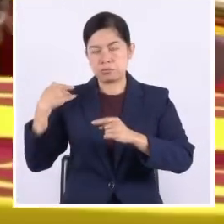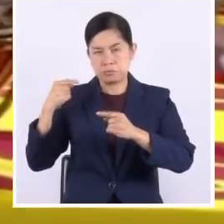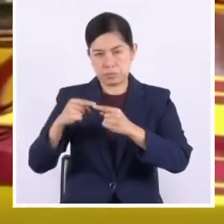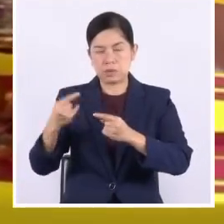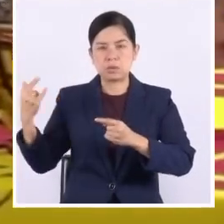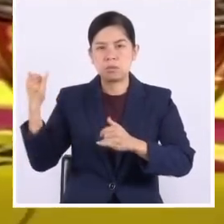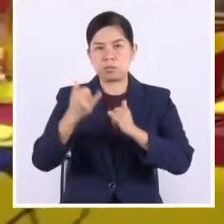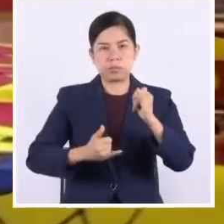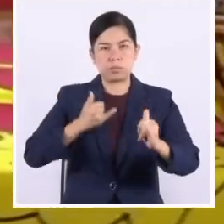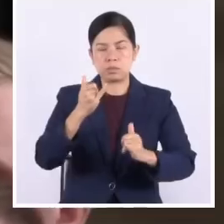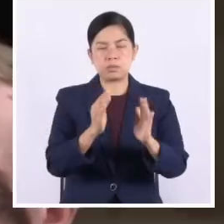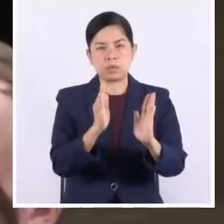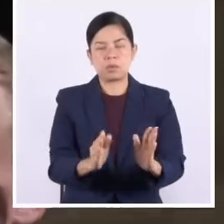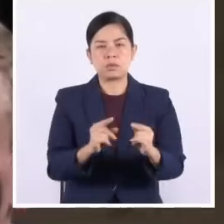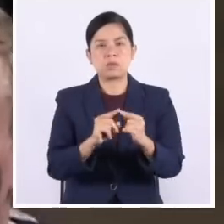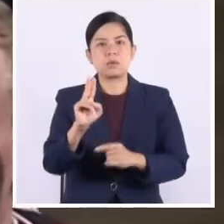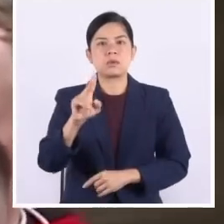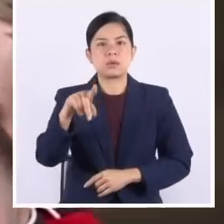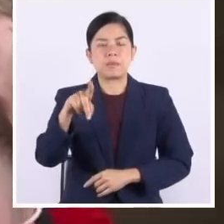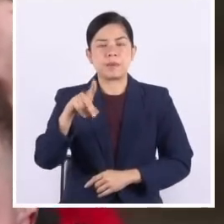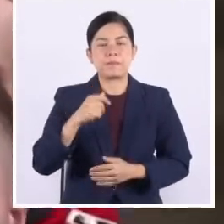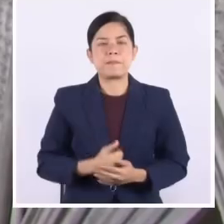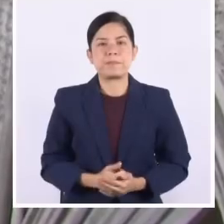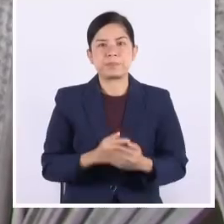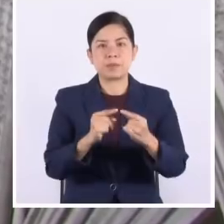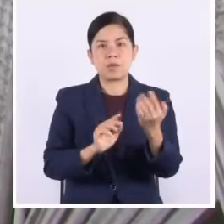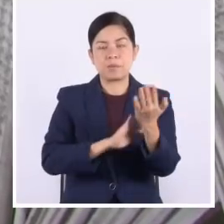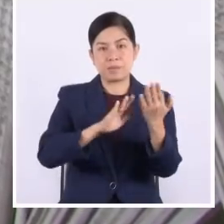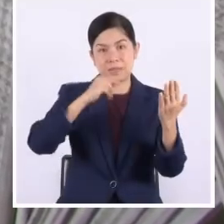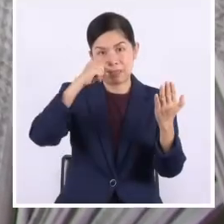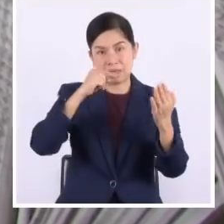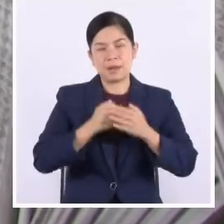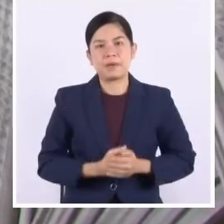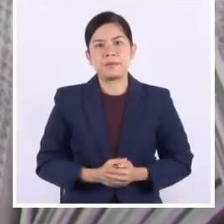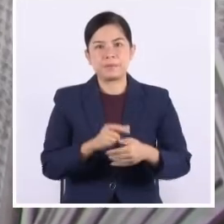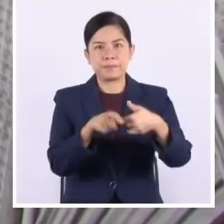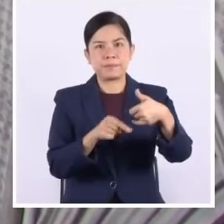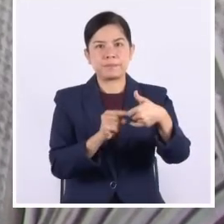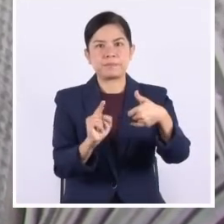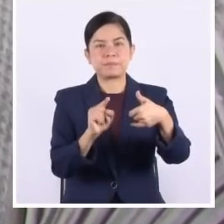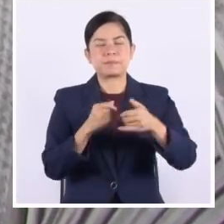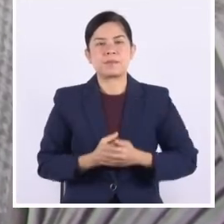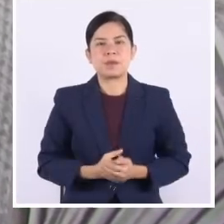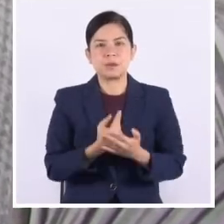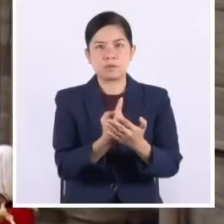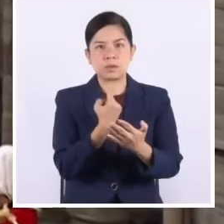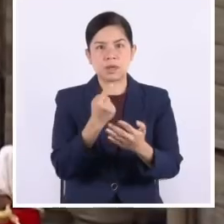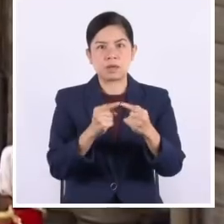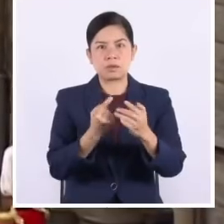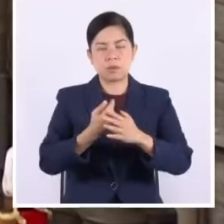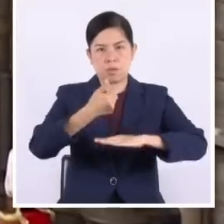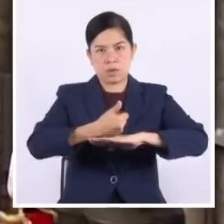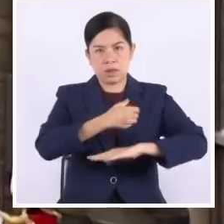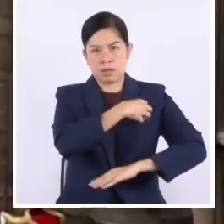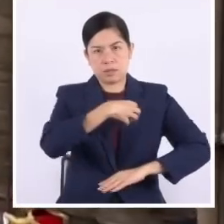2,000คนเข้าร่วมพิธีซึ่งในส่วนของประเทศไทยเราเองคุณพิษณุสุวัณณโชติอัครราชทูตไทย